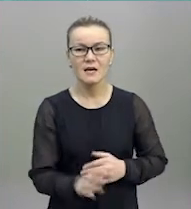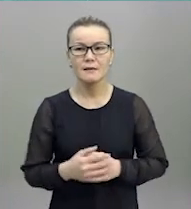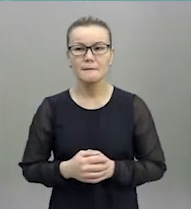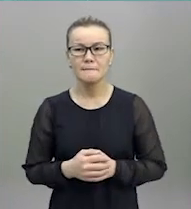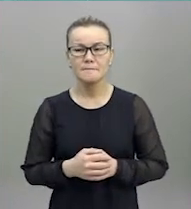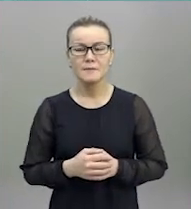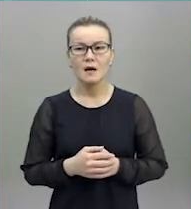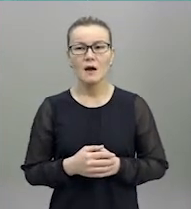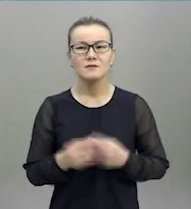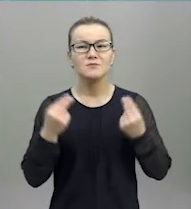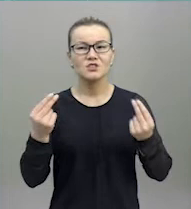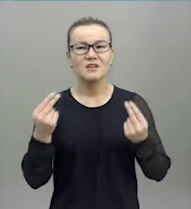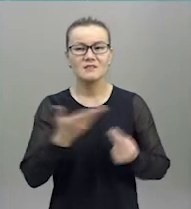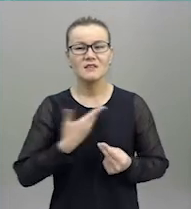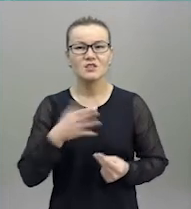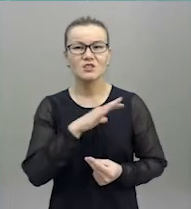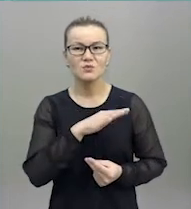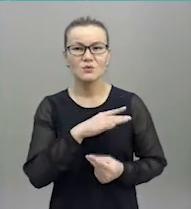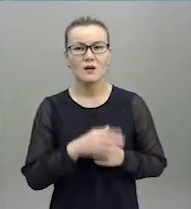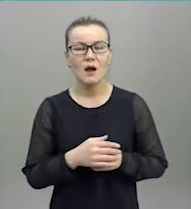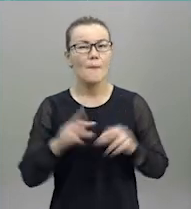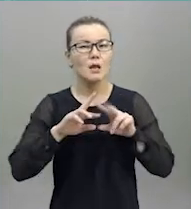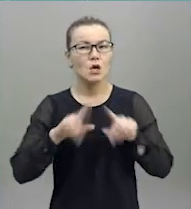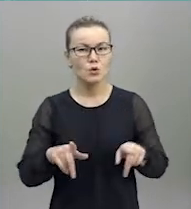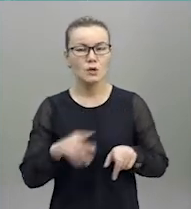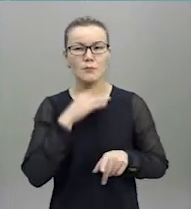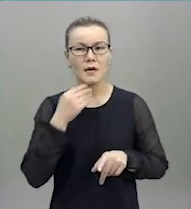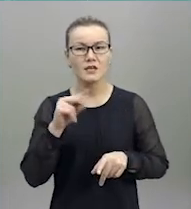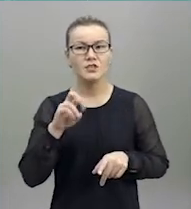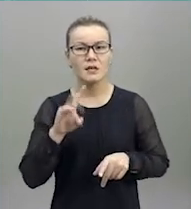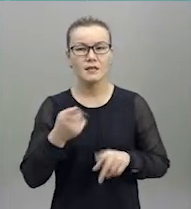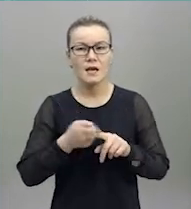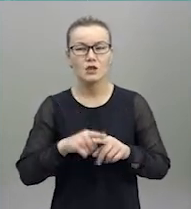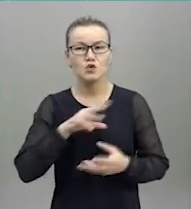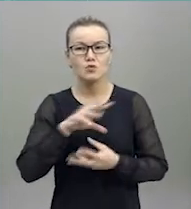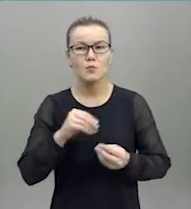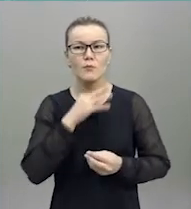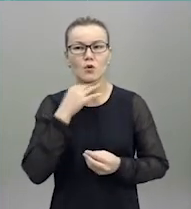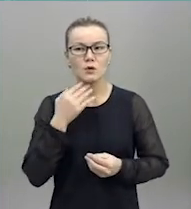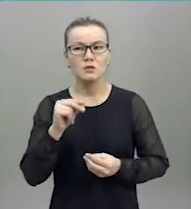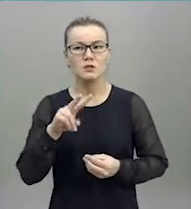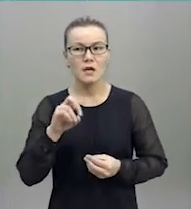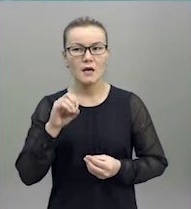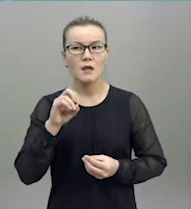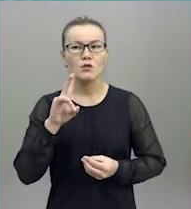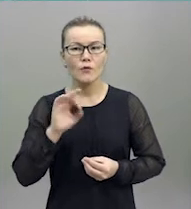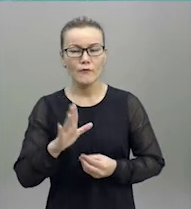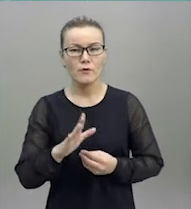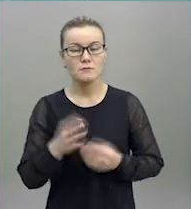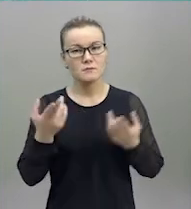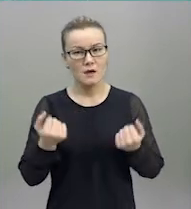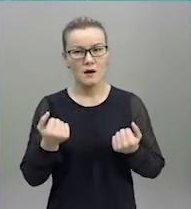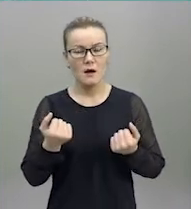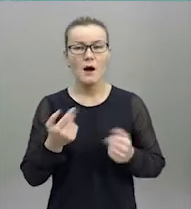замечательные тогда по аналогии многочлен это сумма многих членов до